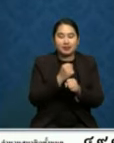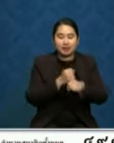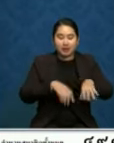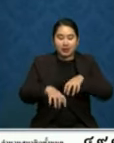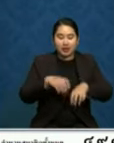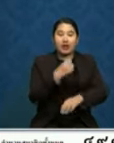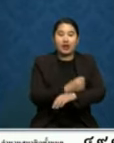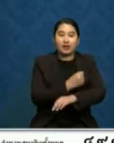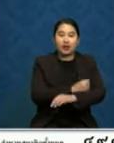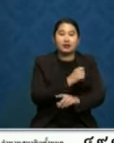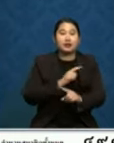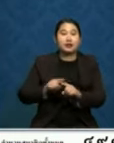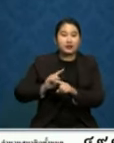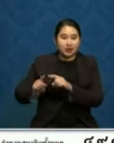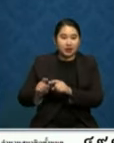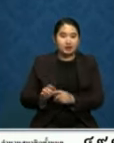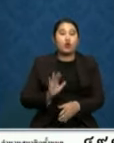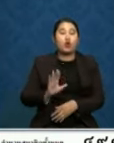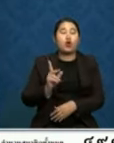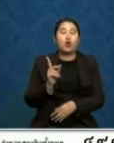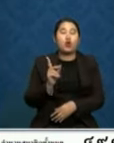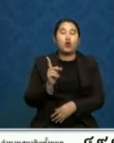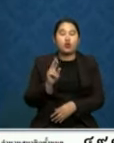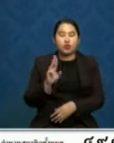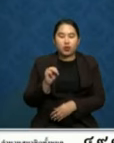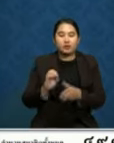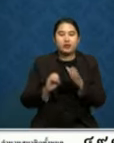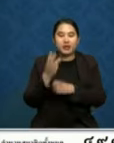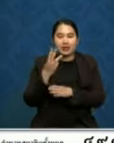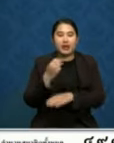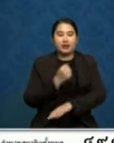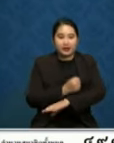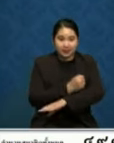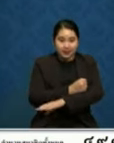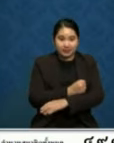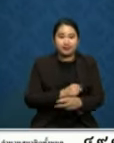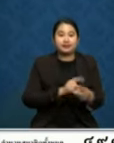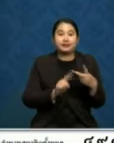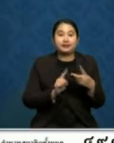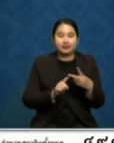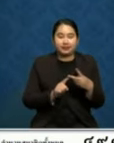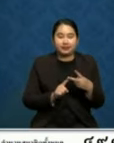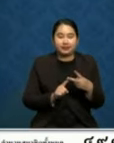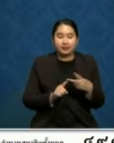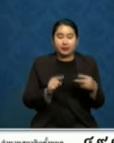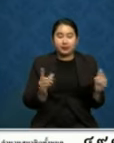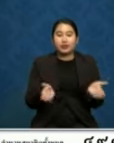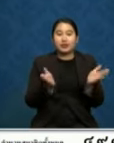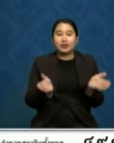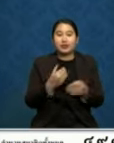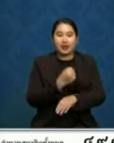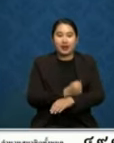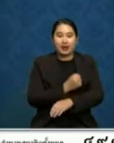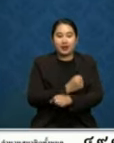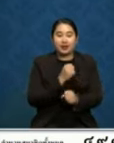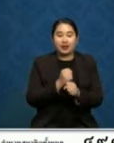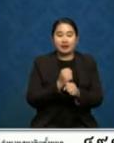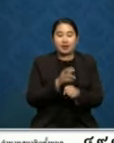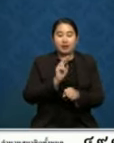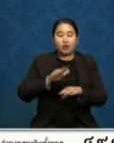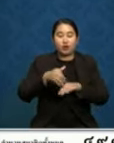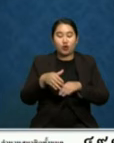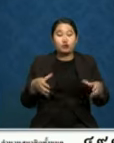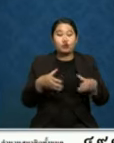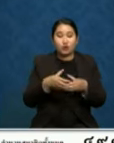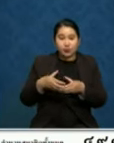แรงงานนอกระบบของกรมสวัสดิการแล้วก็คุ้มครองแรงงานส่วนอีกข้อนึงนะครับก็เพื่อส่งเสริมให้แรงงานนอกระบบมีการรวม